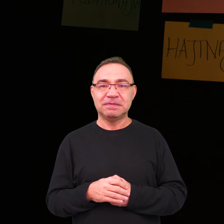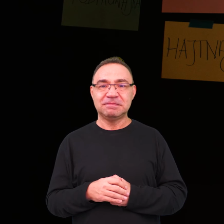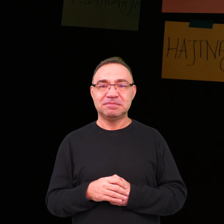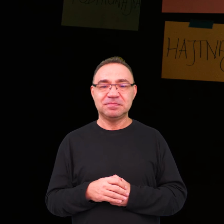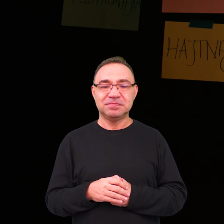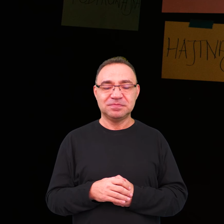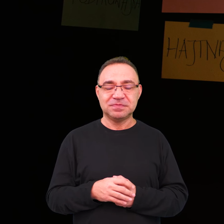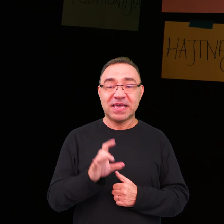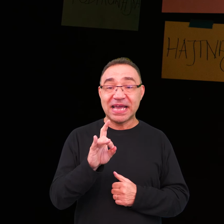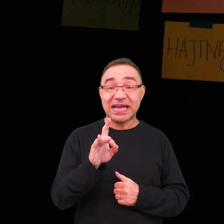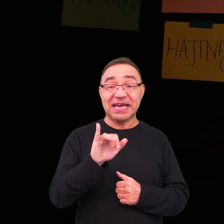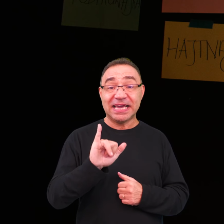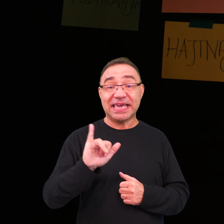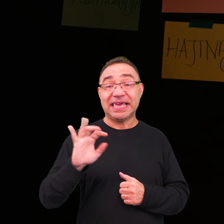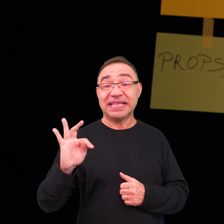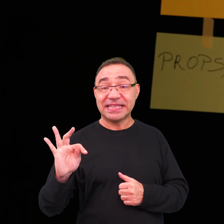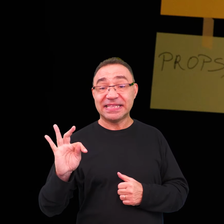Git.